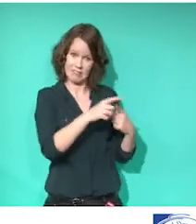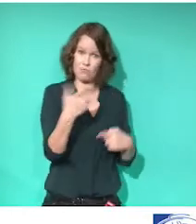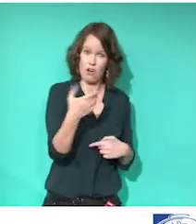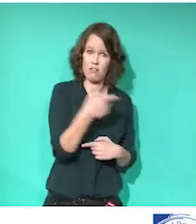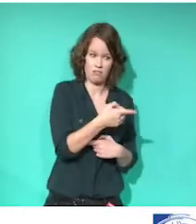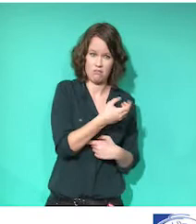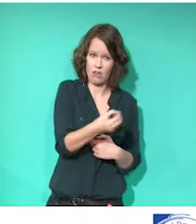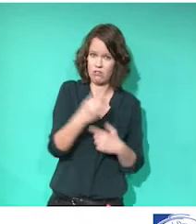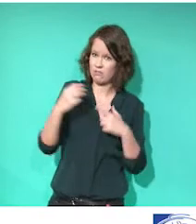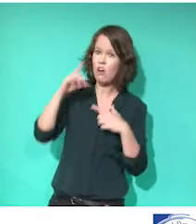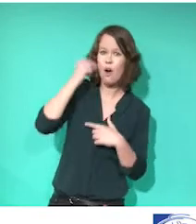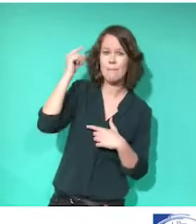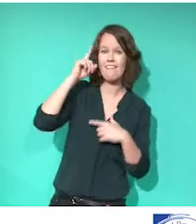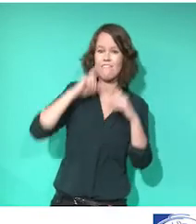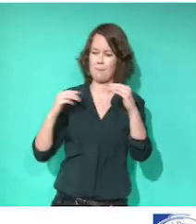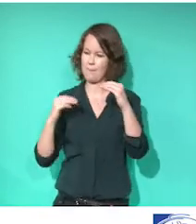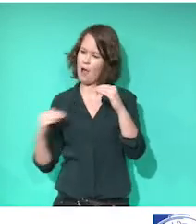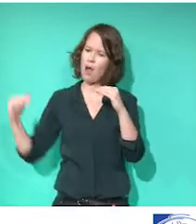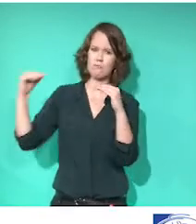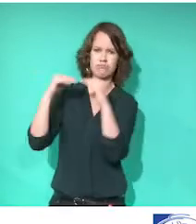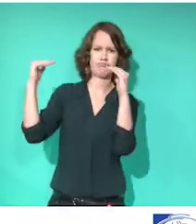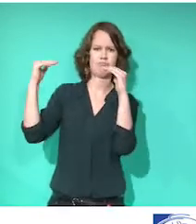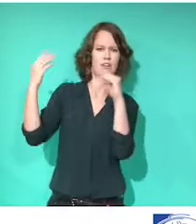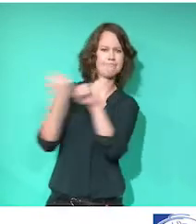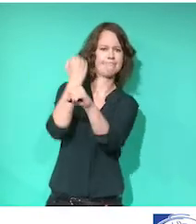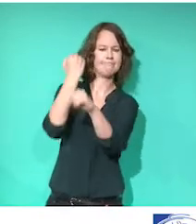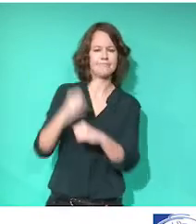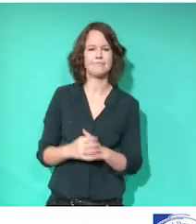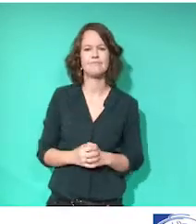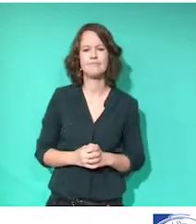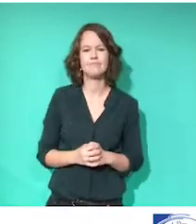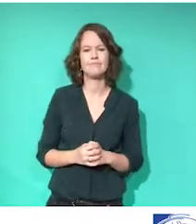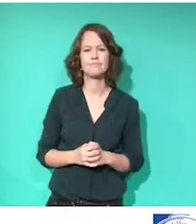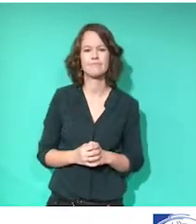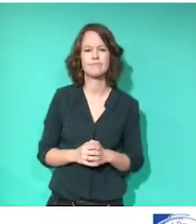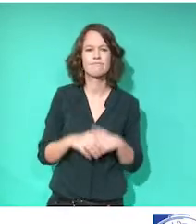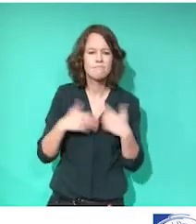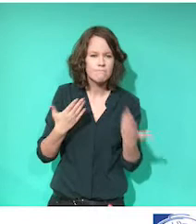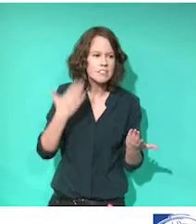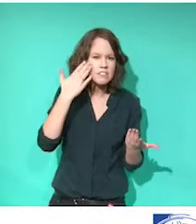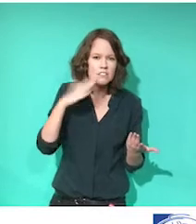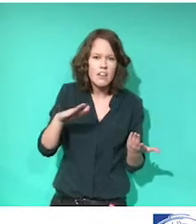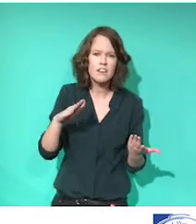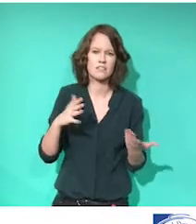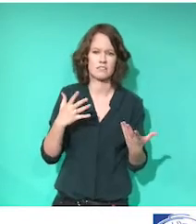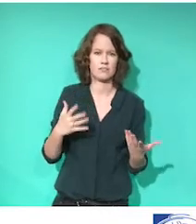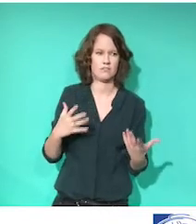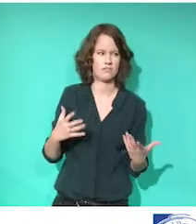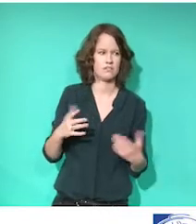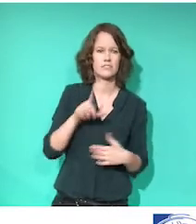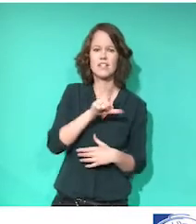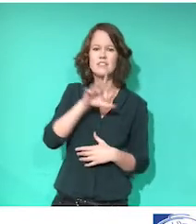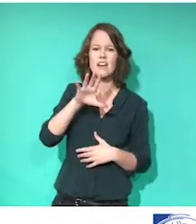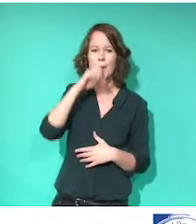progresser l'égalité femmes-hommes. Nous avons participé ensemble, le 25 mai